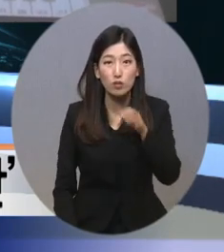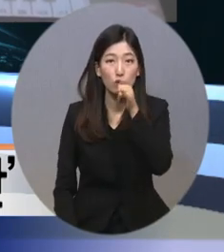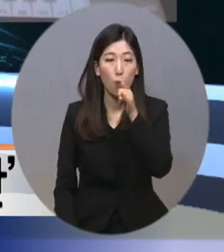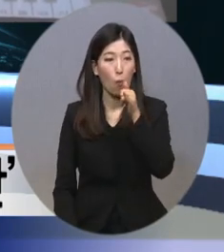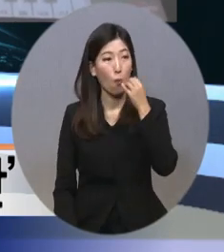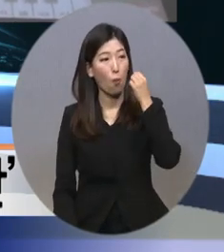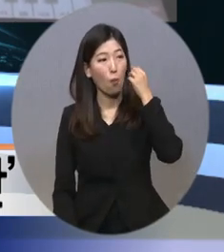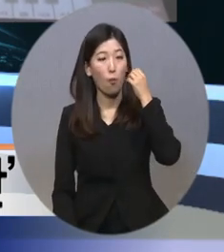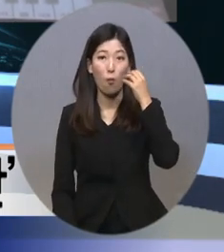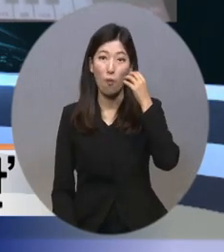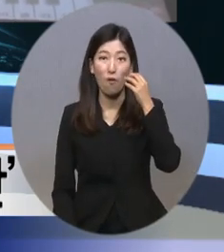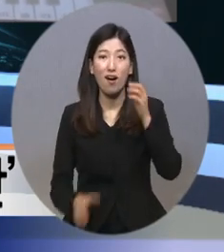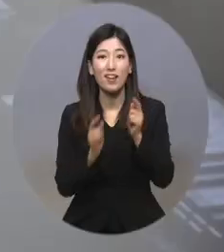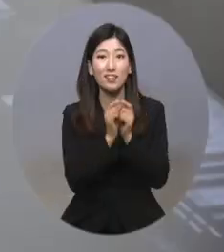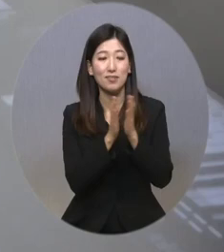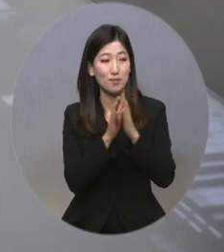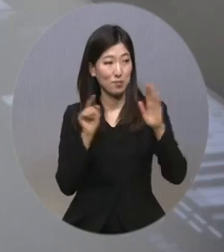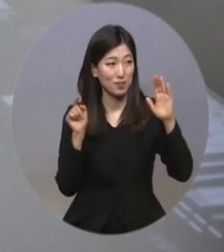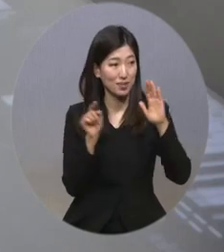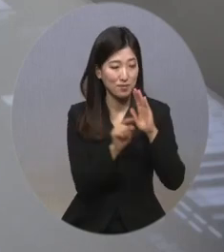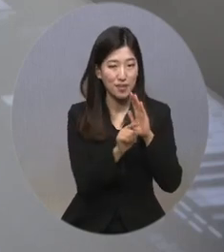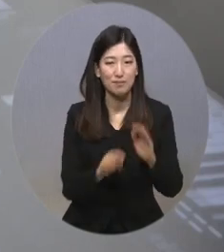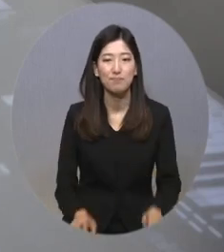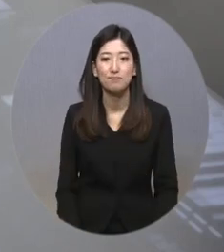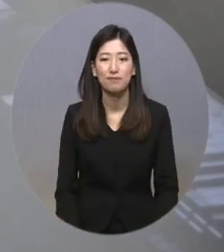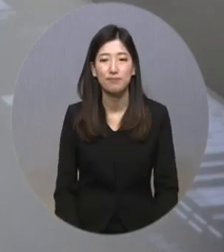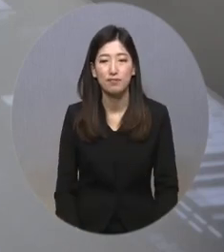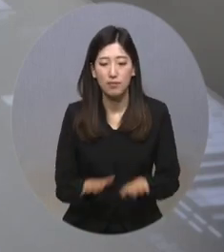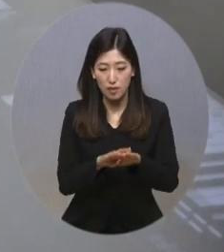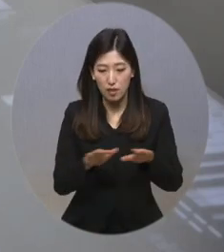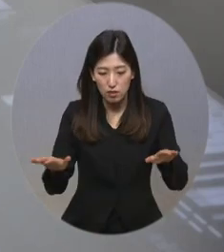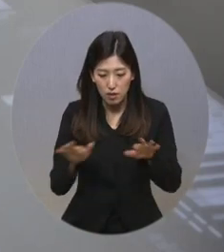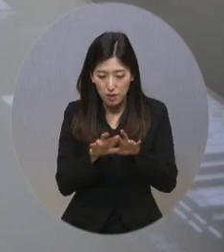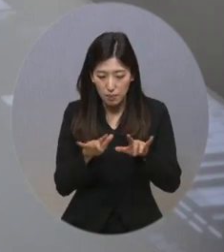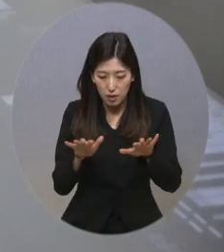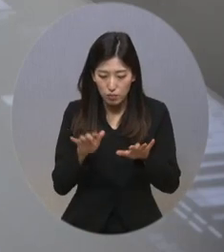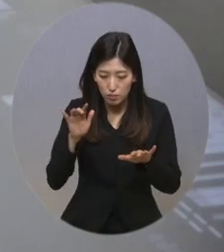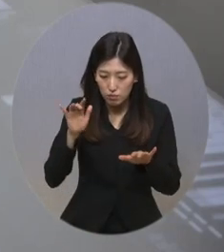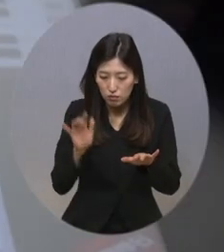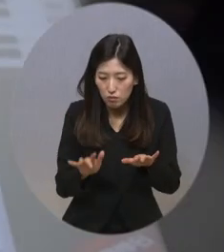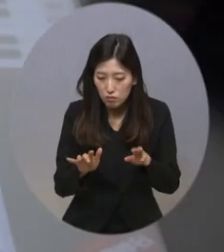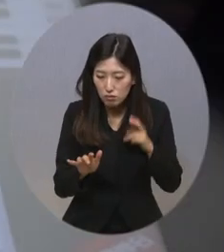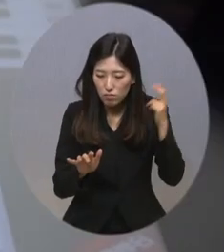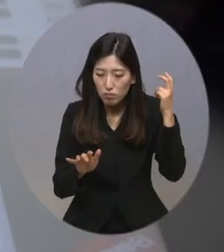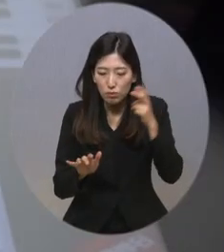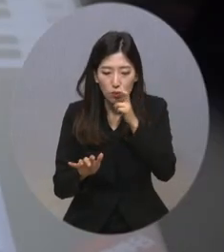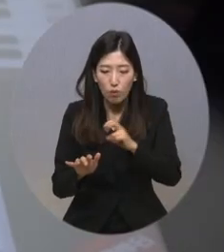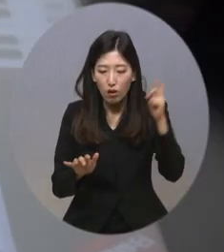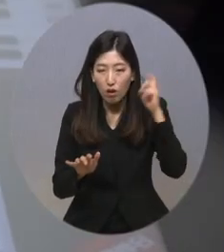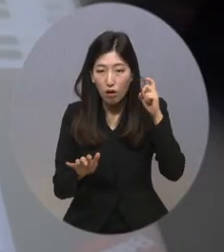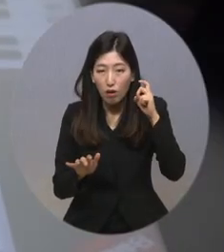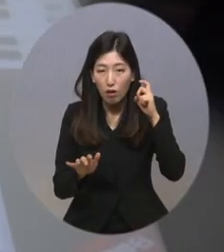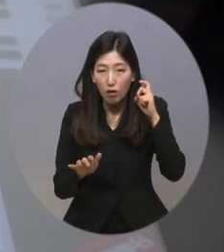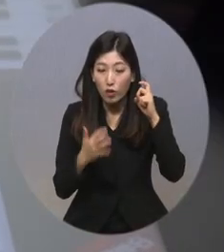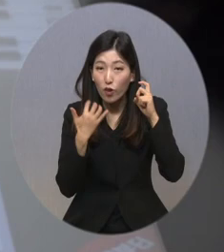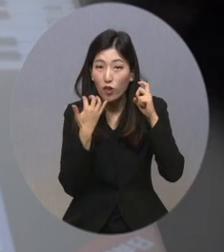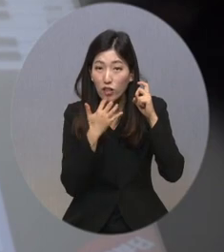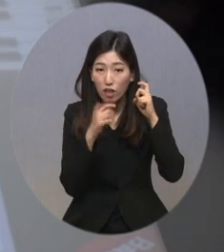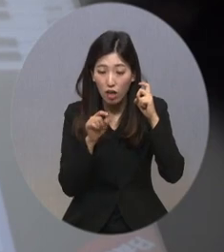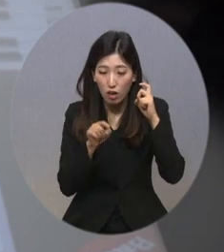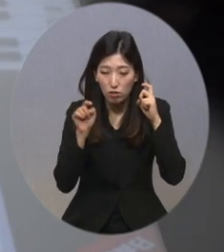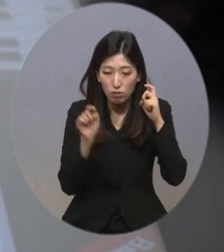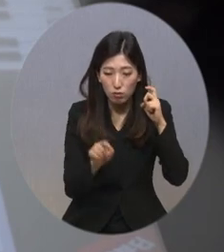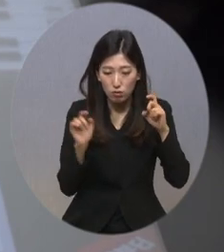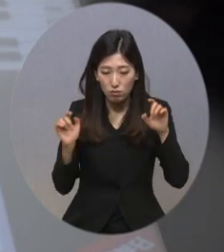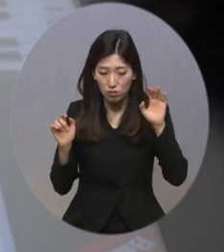기자가 찾아가 봤습니다. 피아노 건반을 톡 치면 음악이 나옵니다. 색깔을 따라 건반을 톡톡